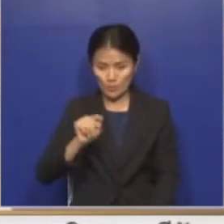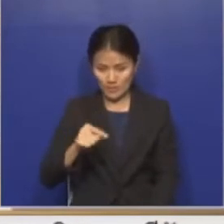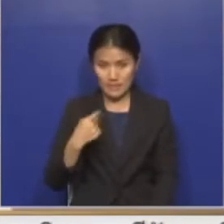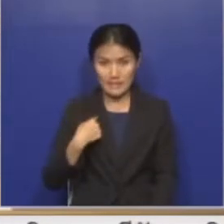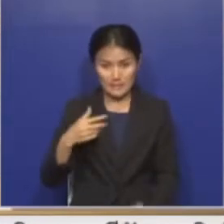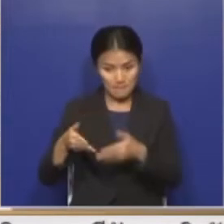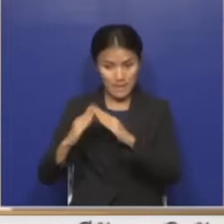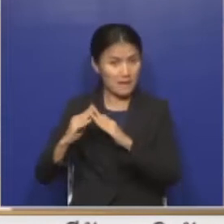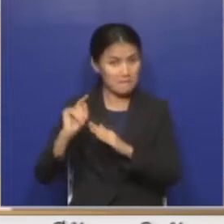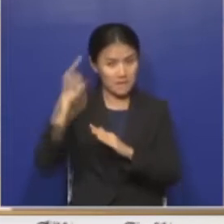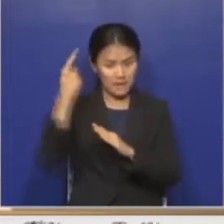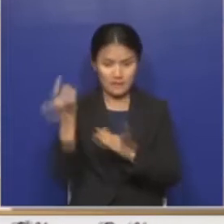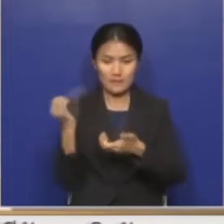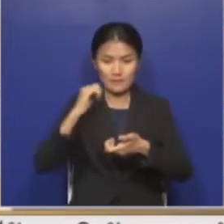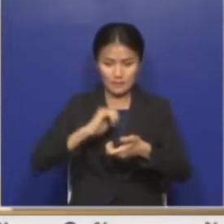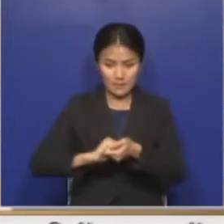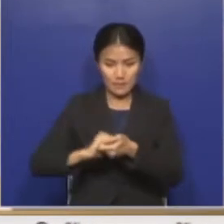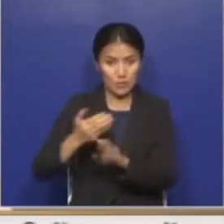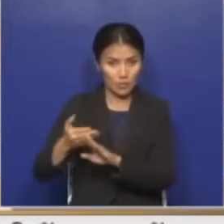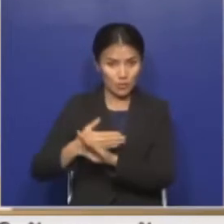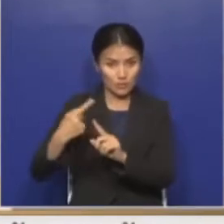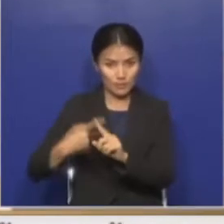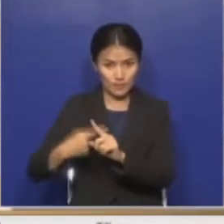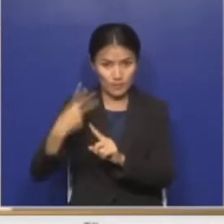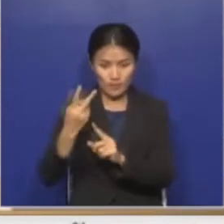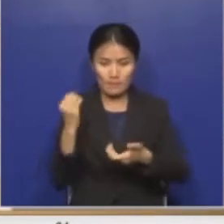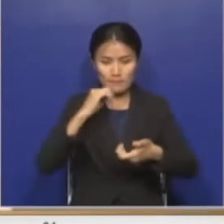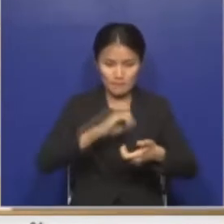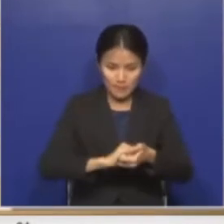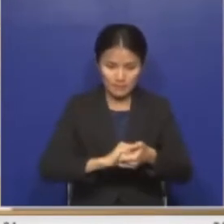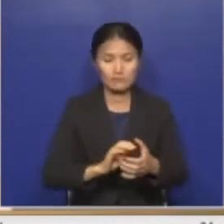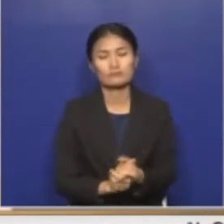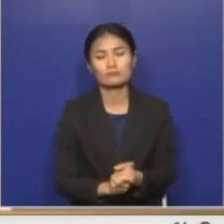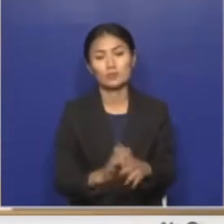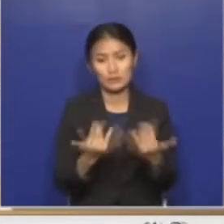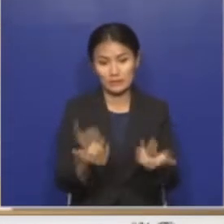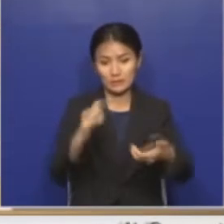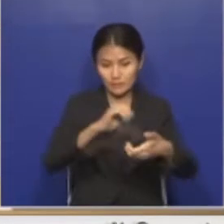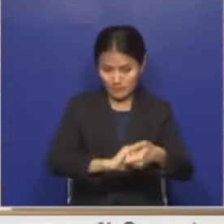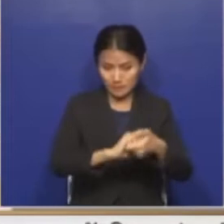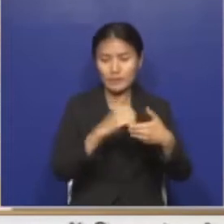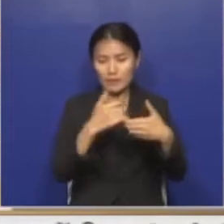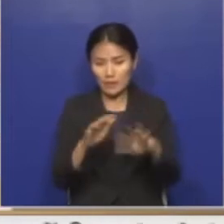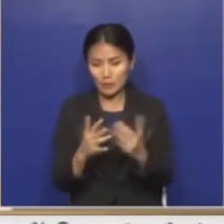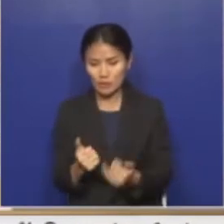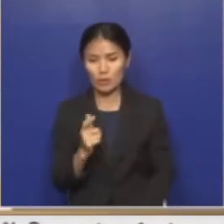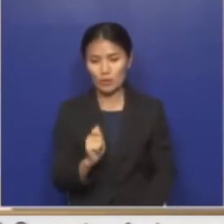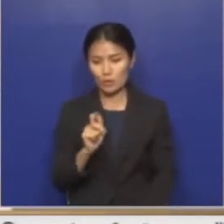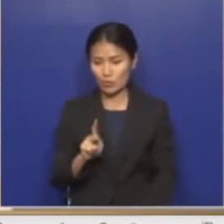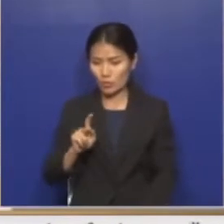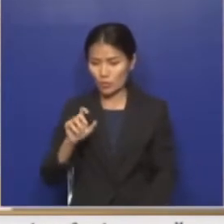การคลังสินค้าเนี่ยนะครับเพียง 2เดือนก็ไปบขสเนี่ยไปทำสัญญา